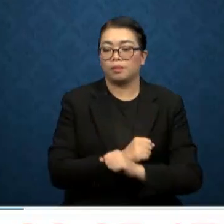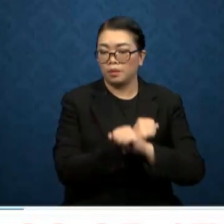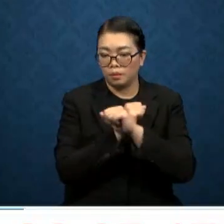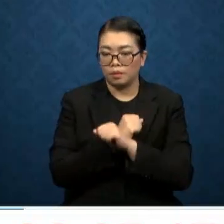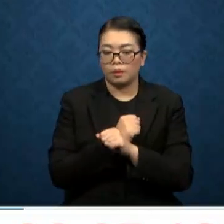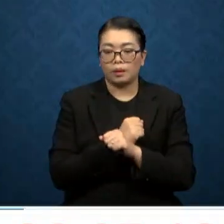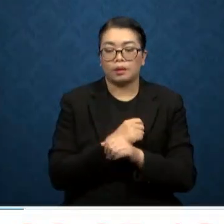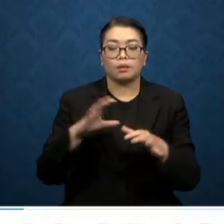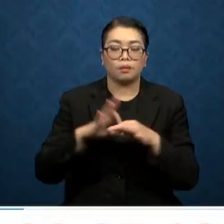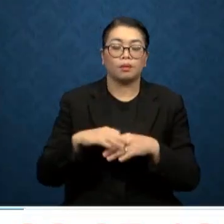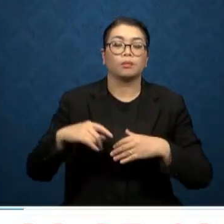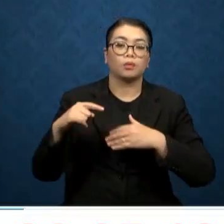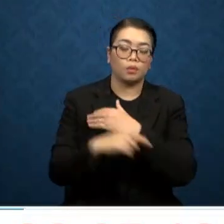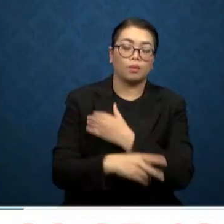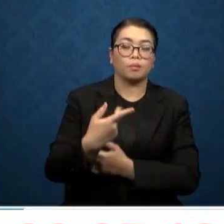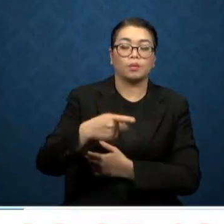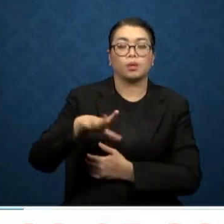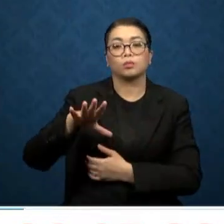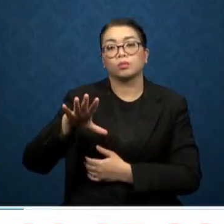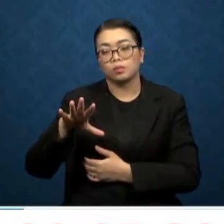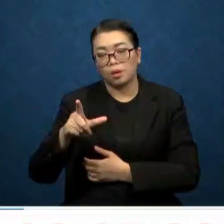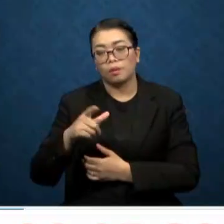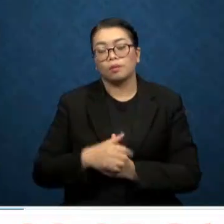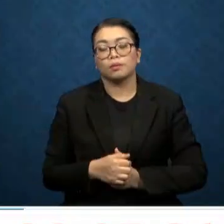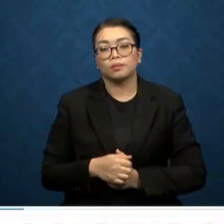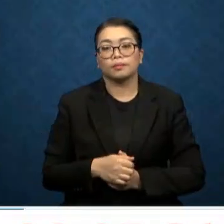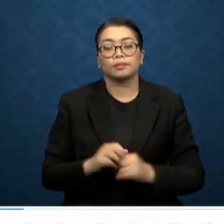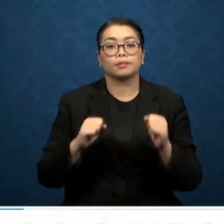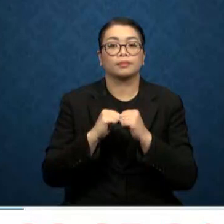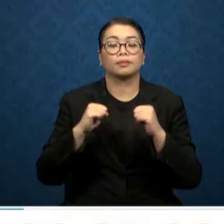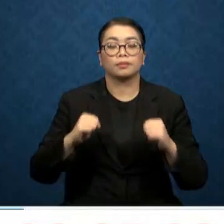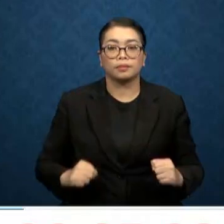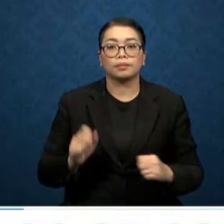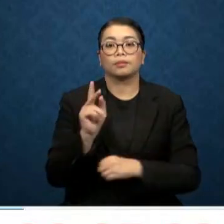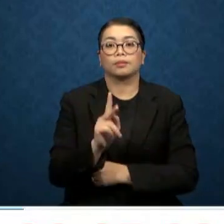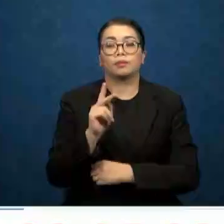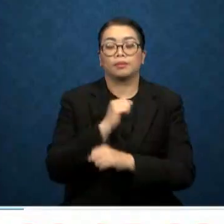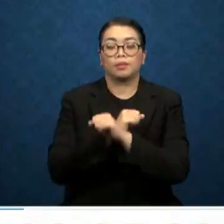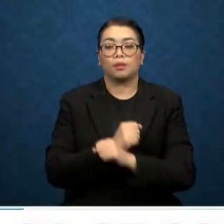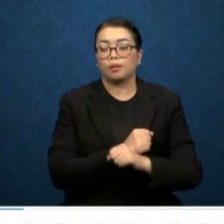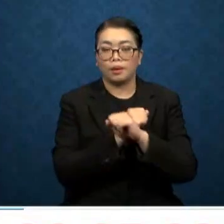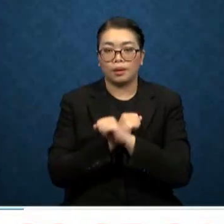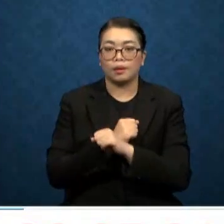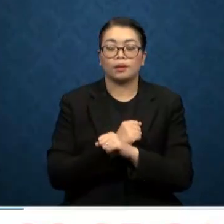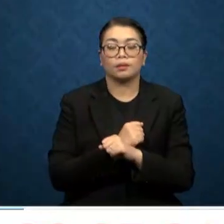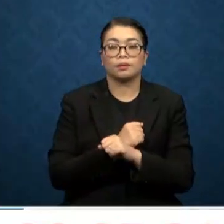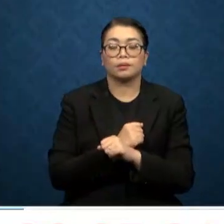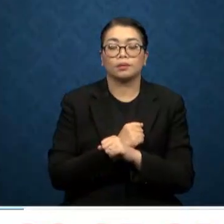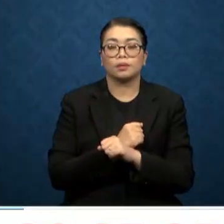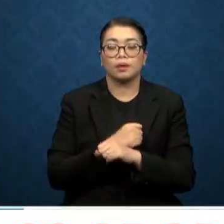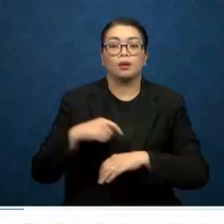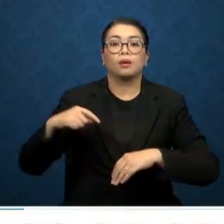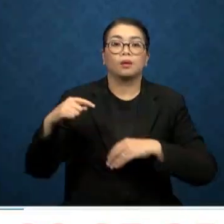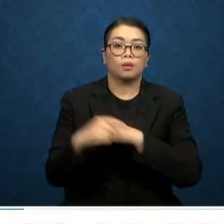ปรามการทุจริตแห่งชาติหรือปปชสำนักงานคณะกรรมการป้องกันและปราบปรามการ